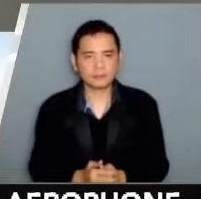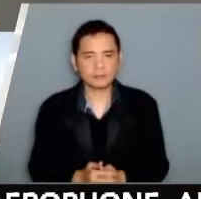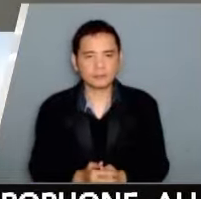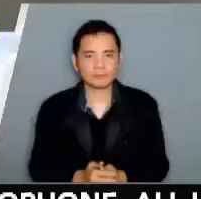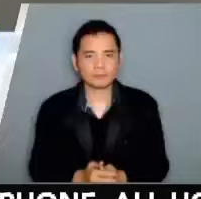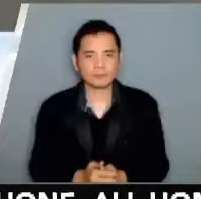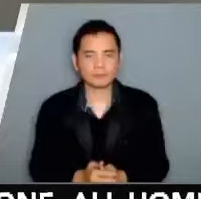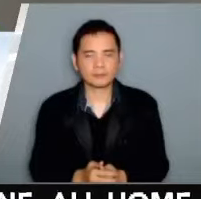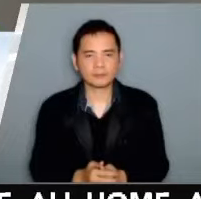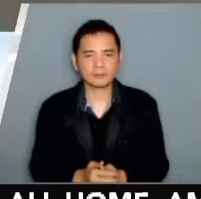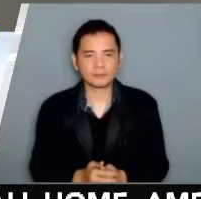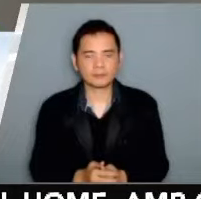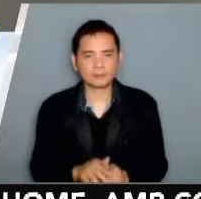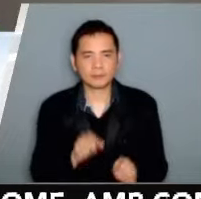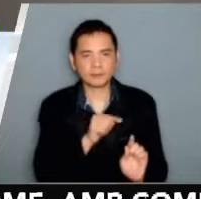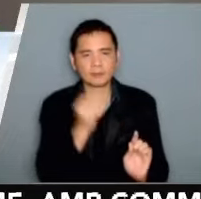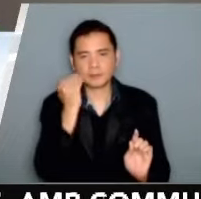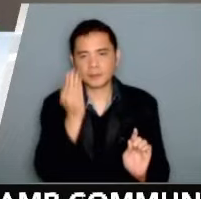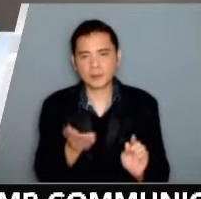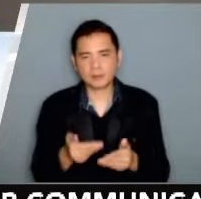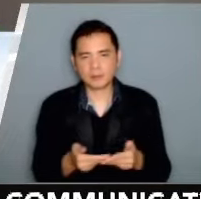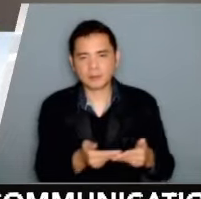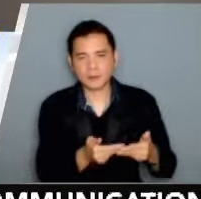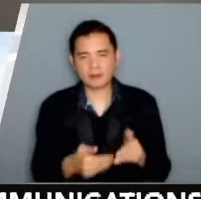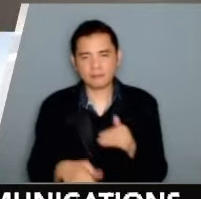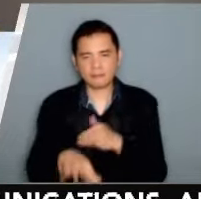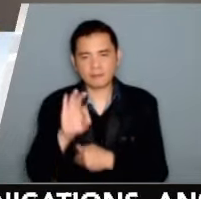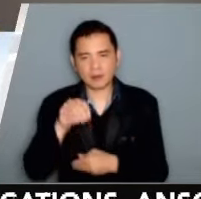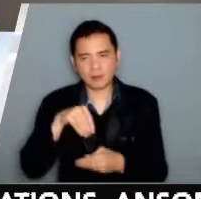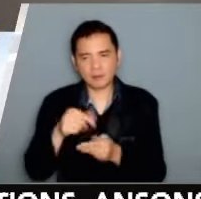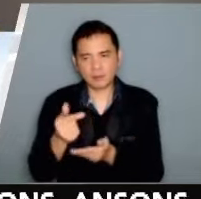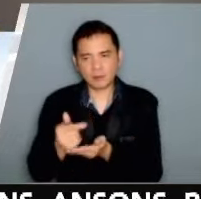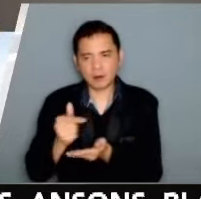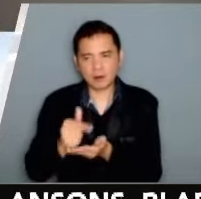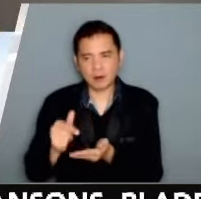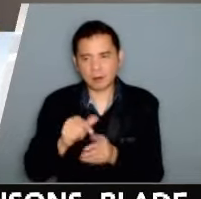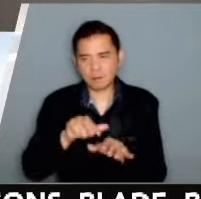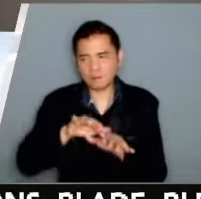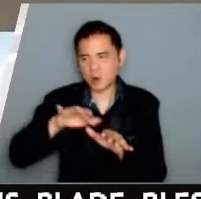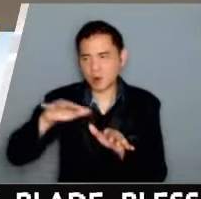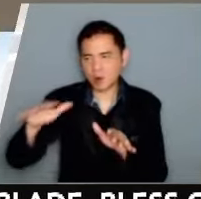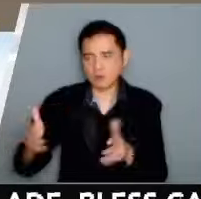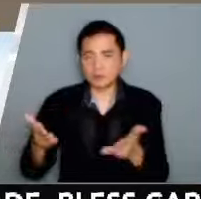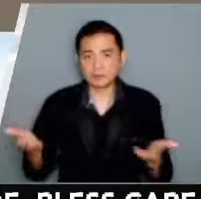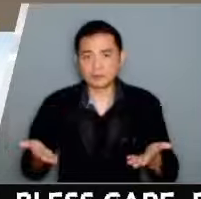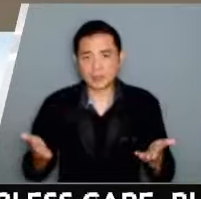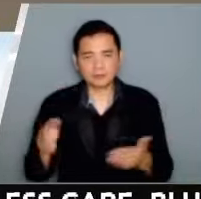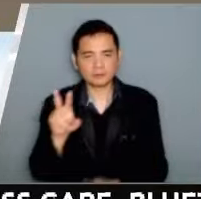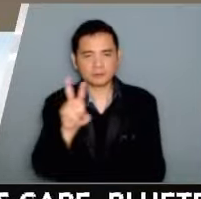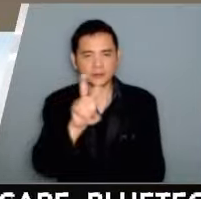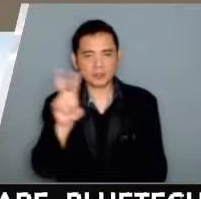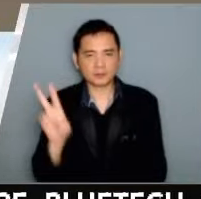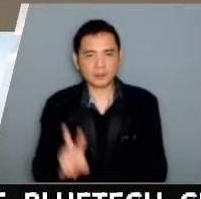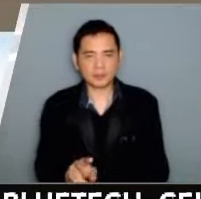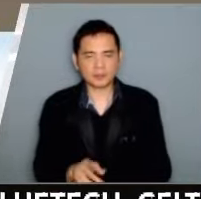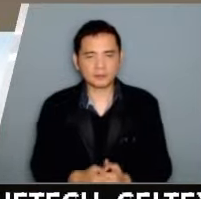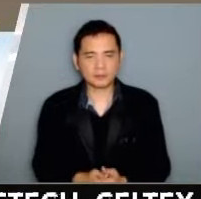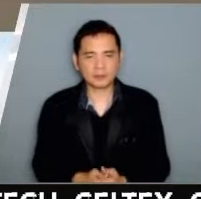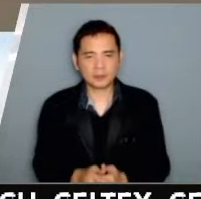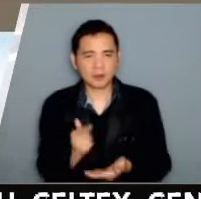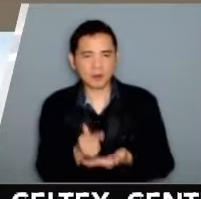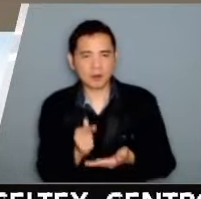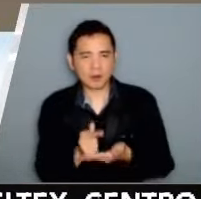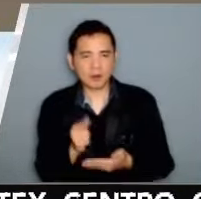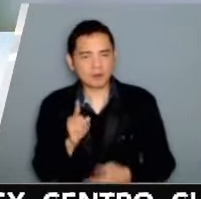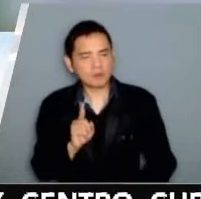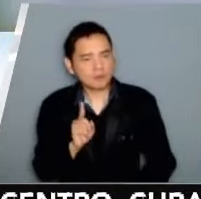Isang patay na sanggol na nakasilid sa plastic ang natagpuan sa tambakan ng basura sa Barangay Punturin, Valenzuela. Isang mga ngalakal ang nakakita sa